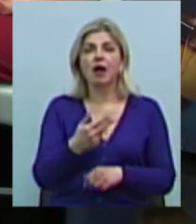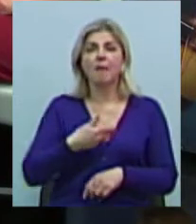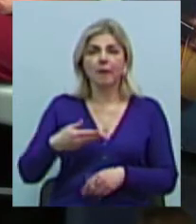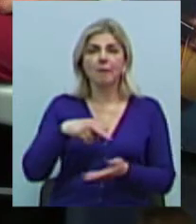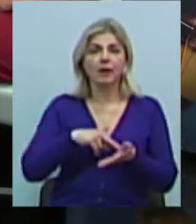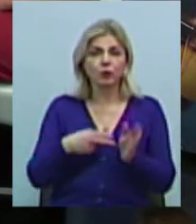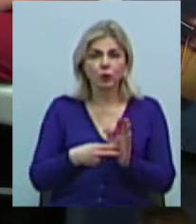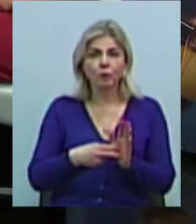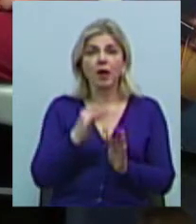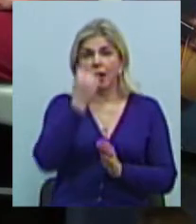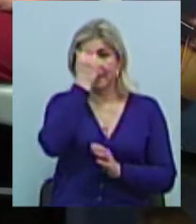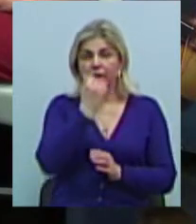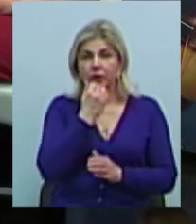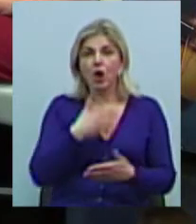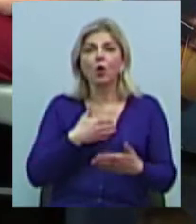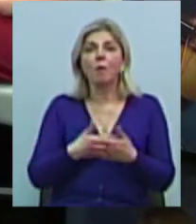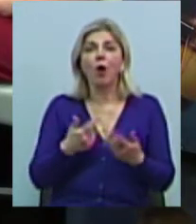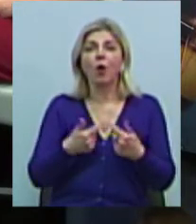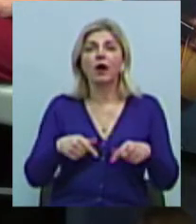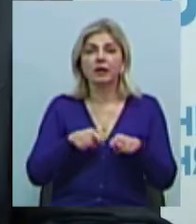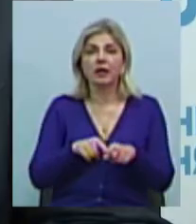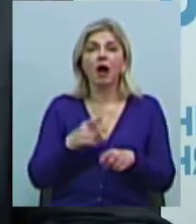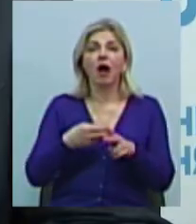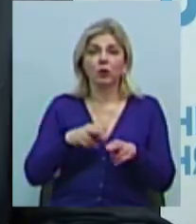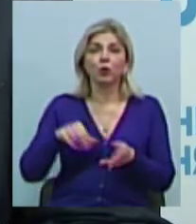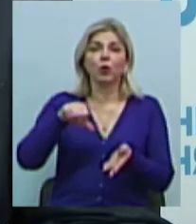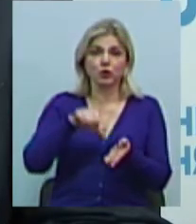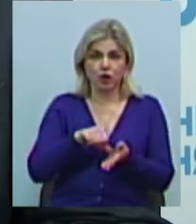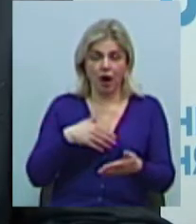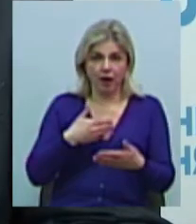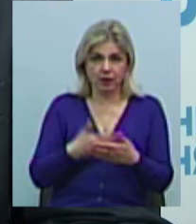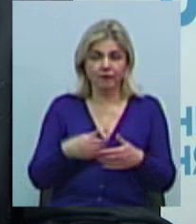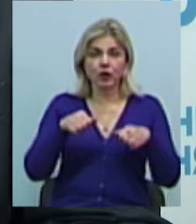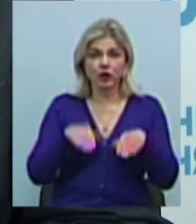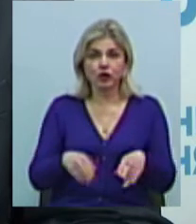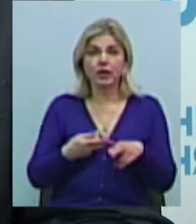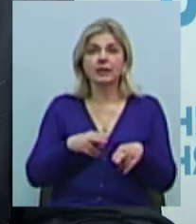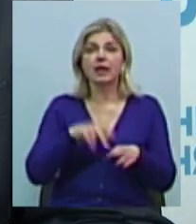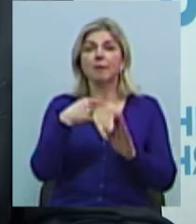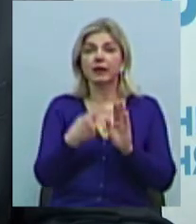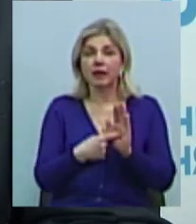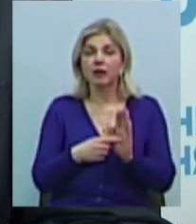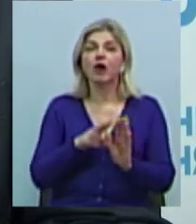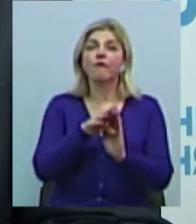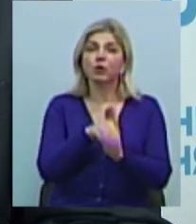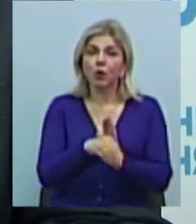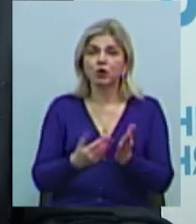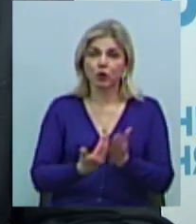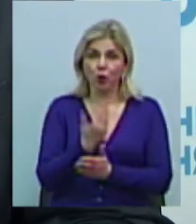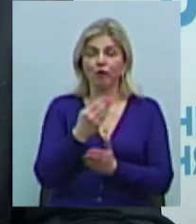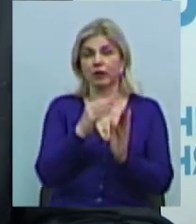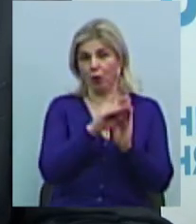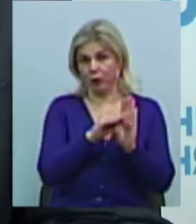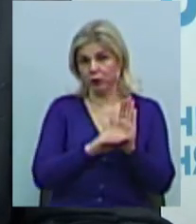плануємо, і завдяки громадських організаціям, які приймають досить активну участь в вирішенні цих питань, вносити нові пункти,